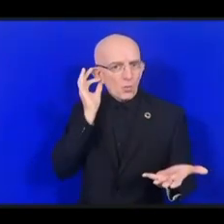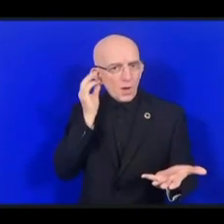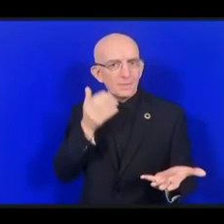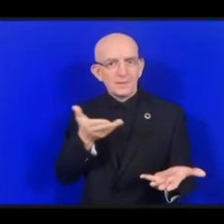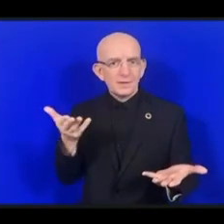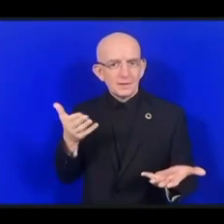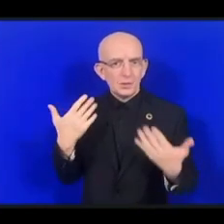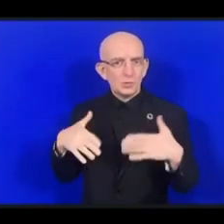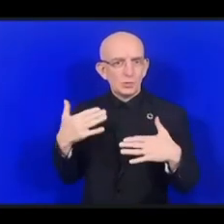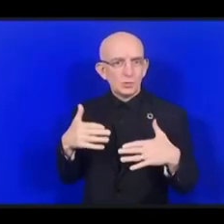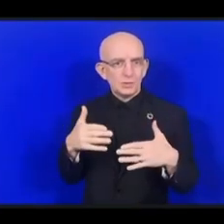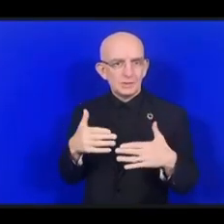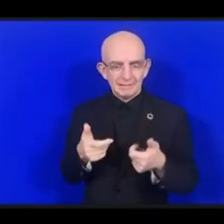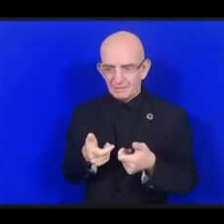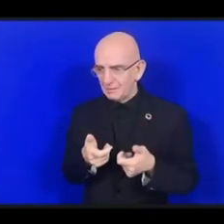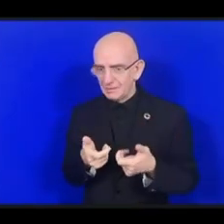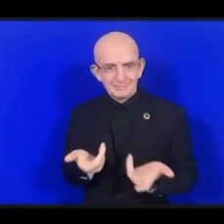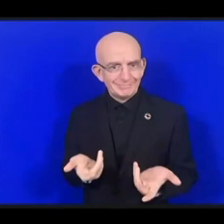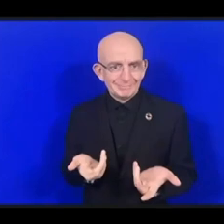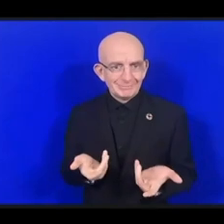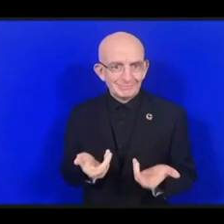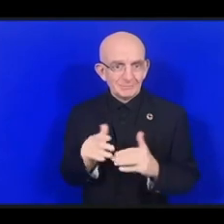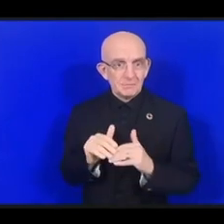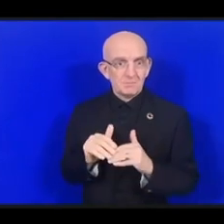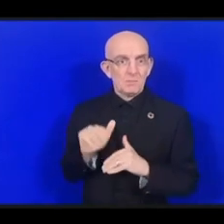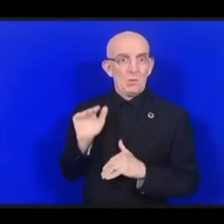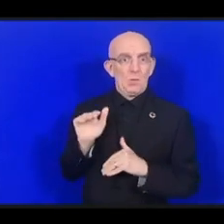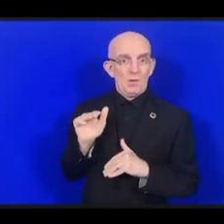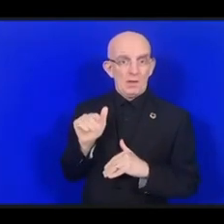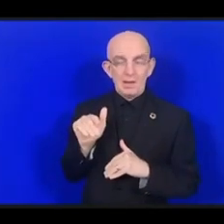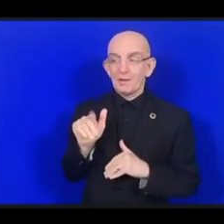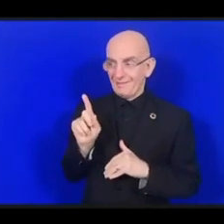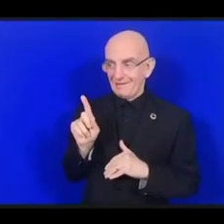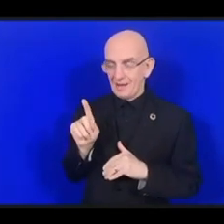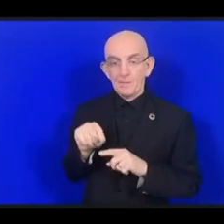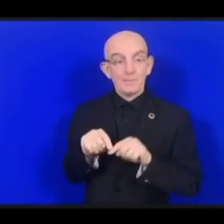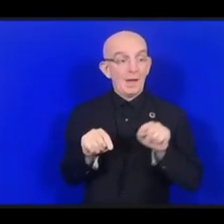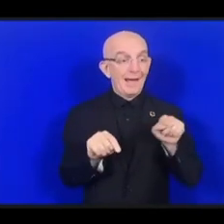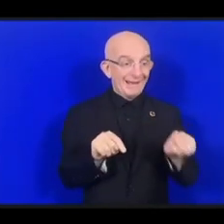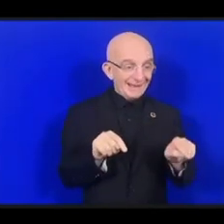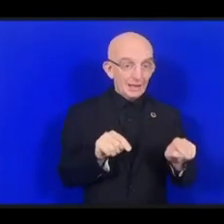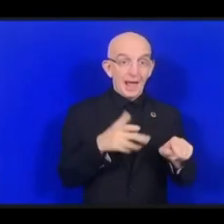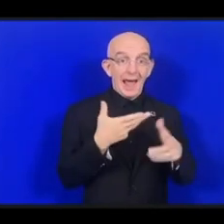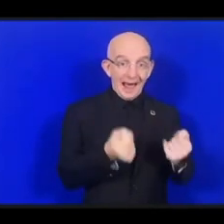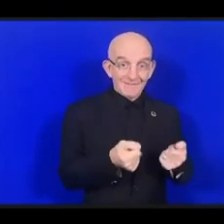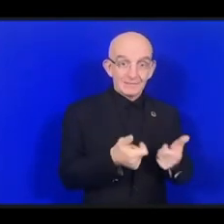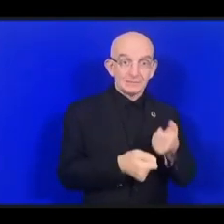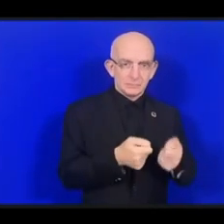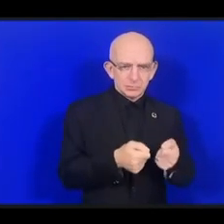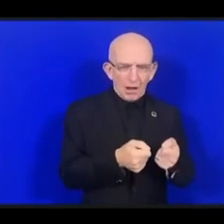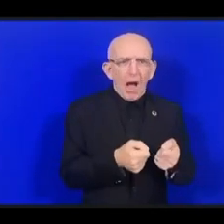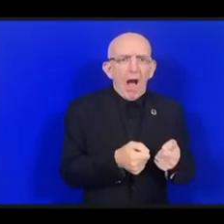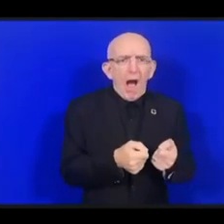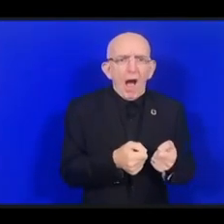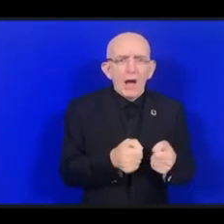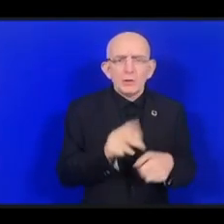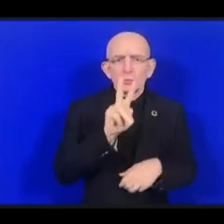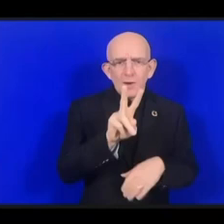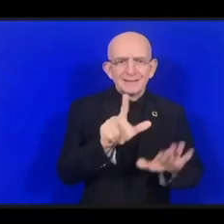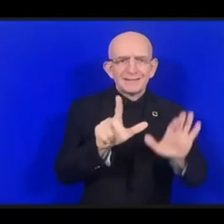masculin au-delà de cette fracture numérique la désinformation la mésinformation et les